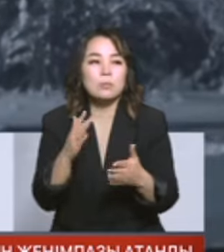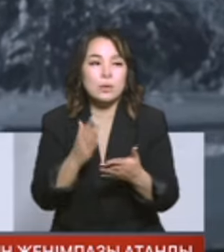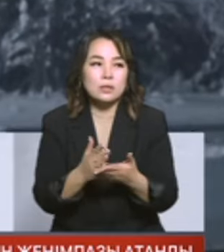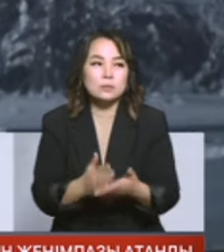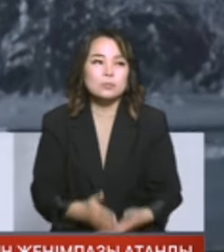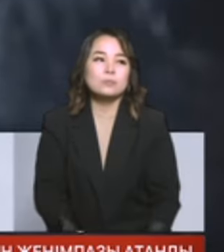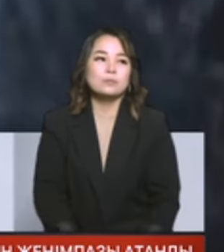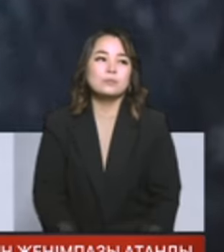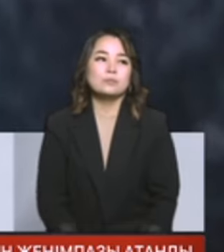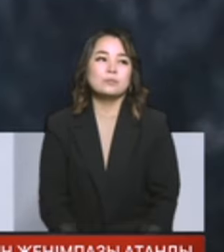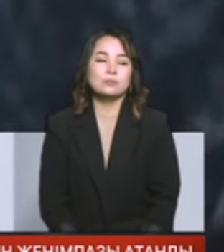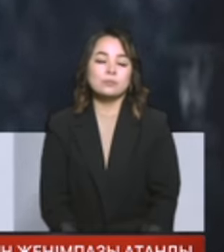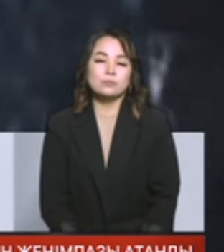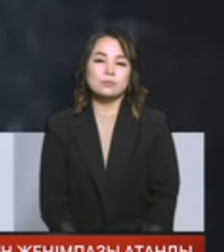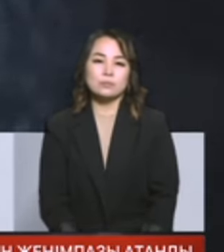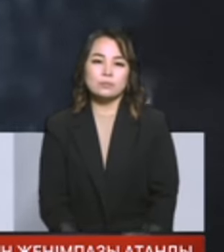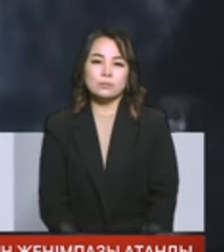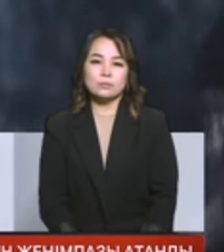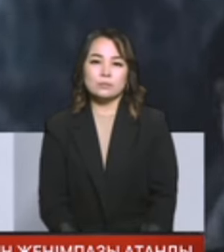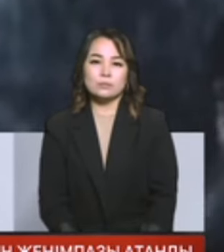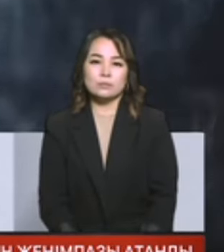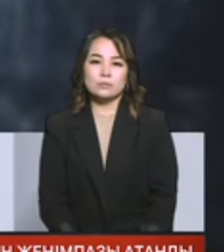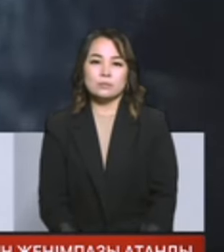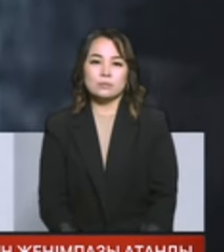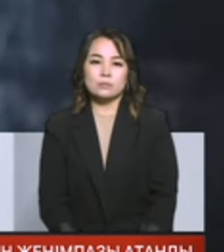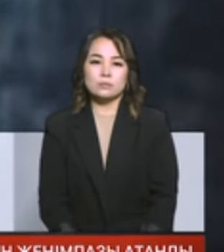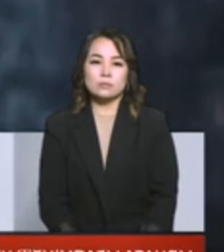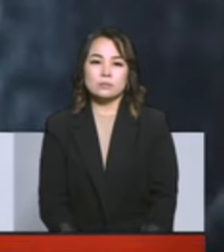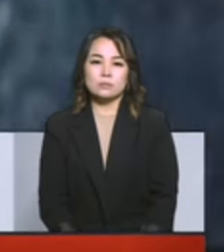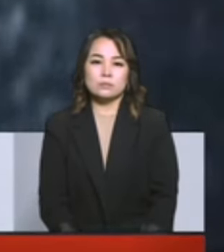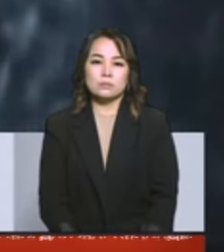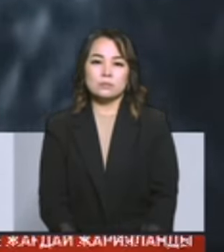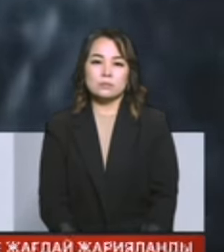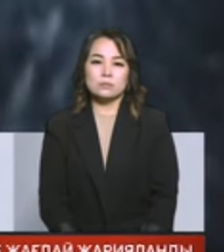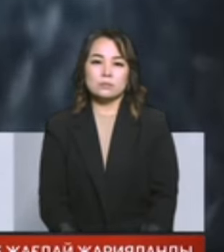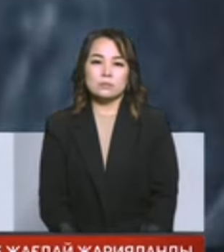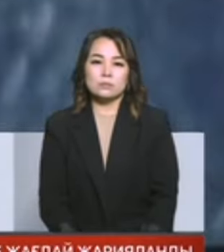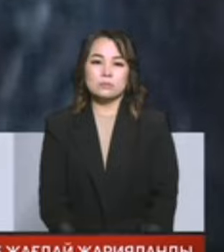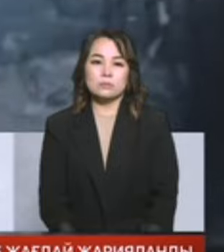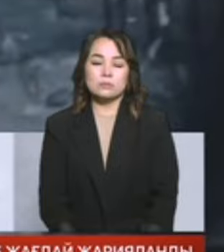Бала, кел, қарыншыстан алам, лақтар, кел.